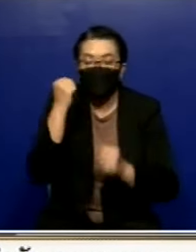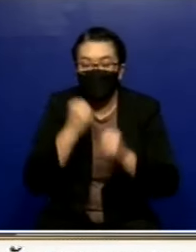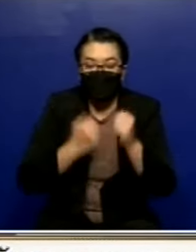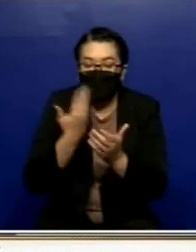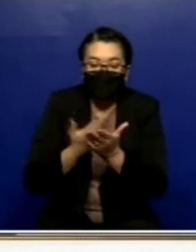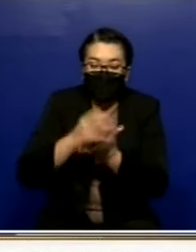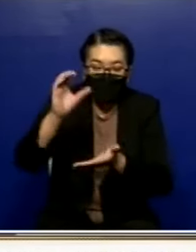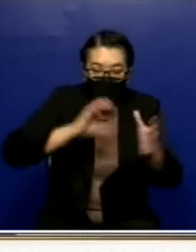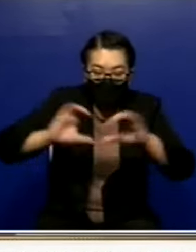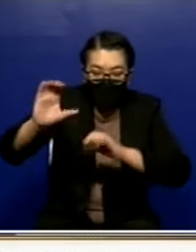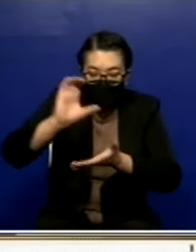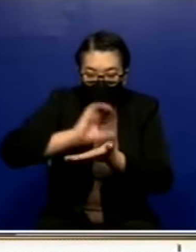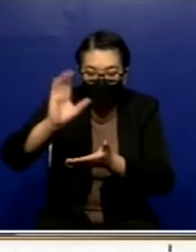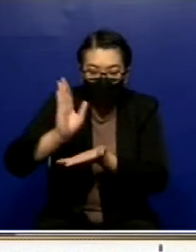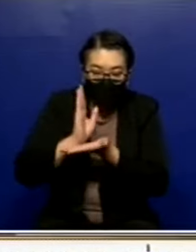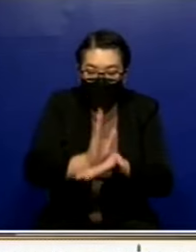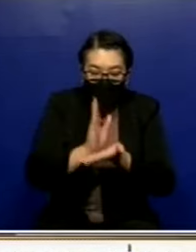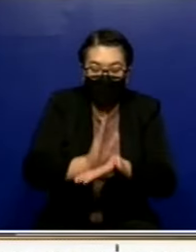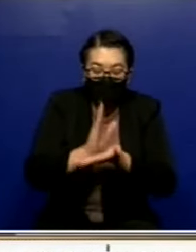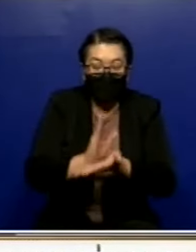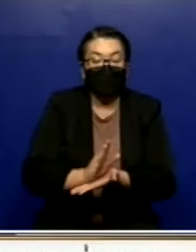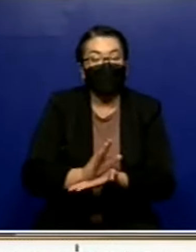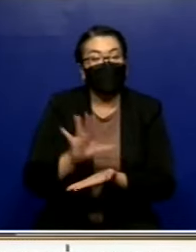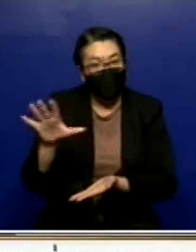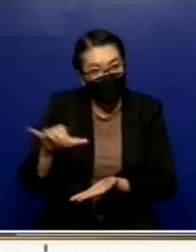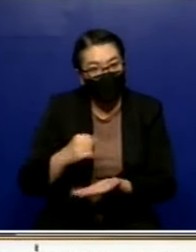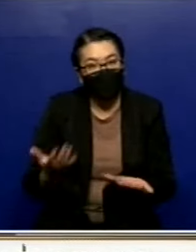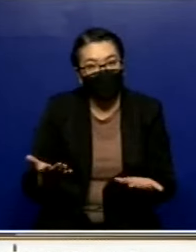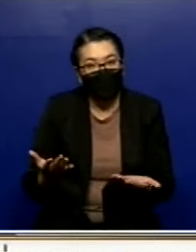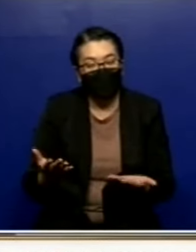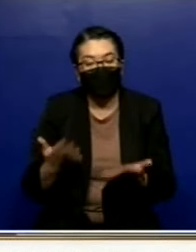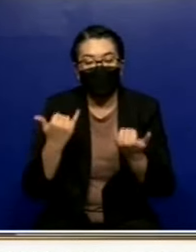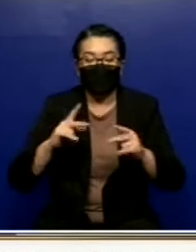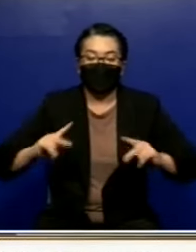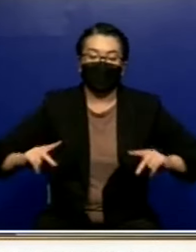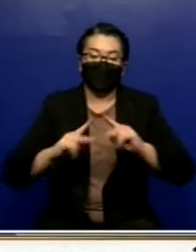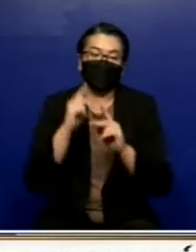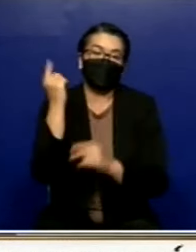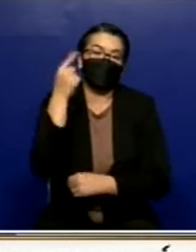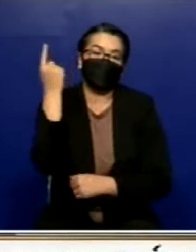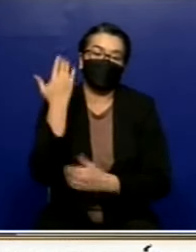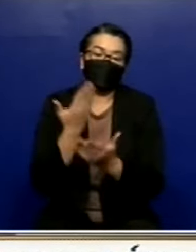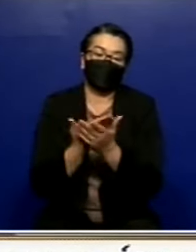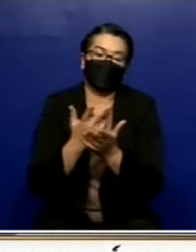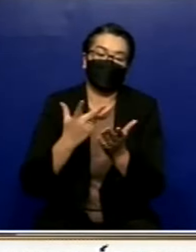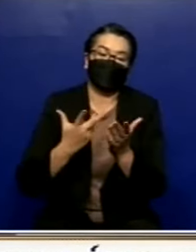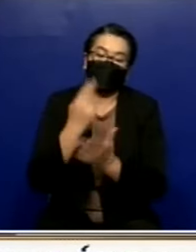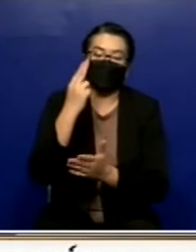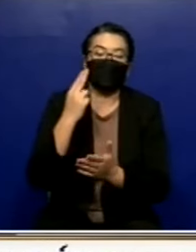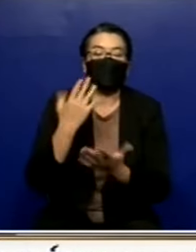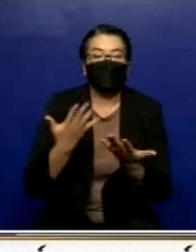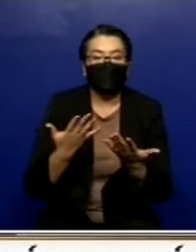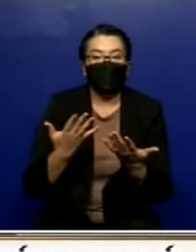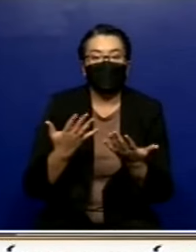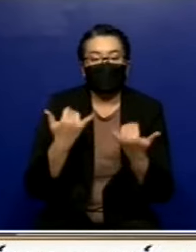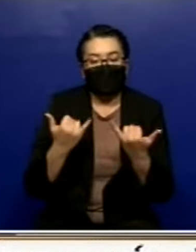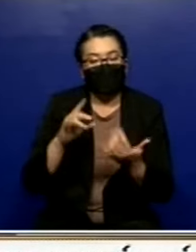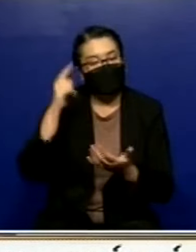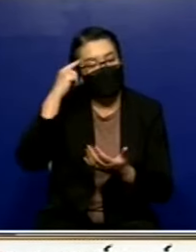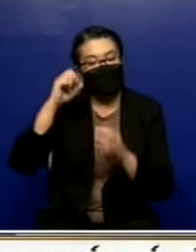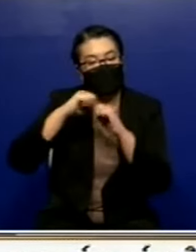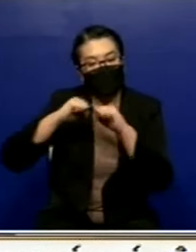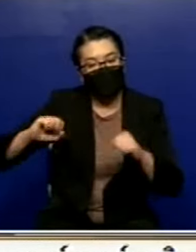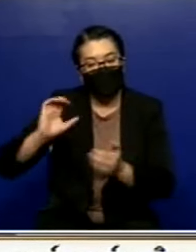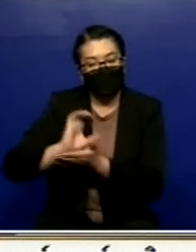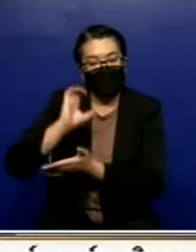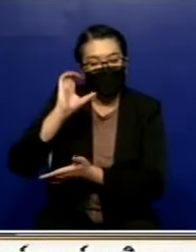ผมเรีนด้ความขอรบวันนี้แม้แต่กระทวงทองเที่วก็ถกตัดหรอท่านคิดว่าสำนัประมาณคิดว่า